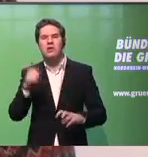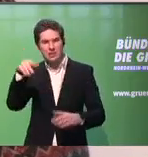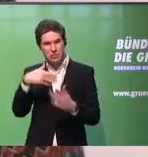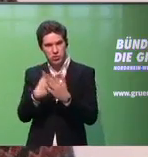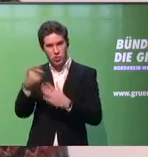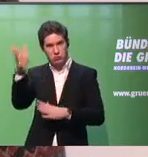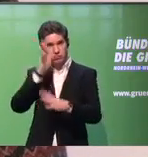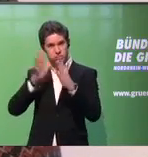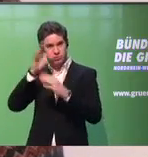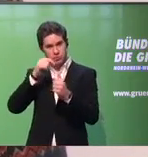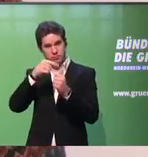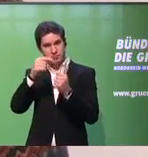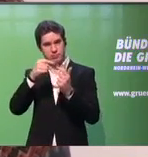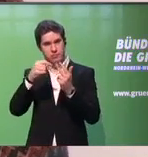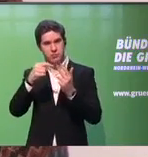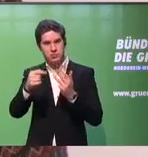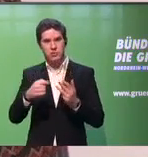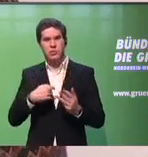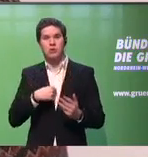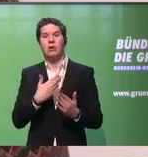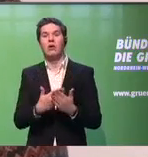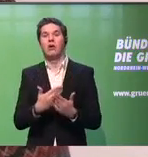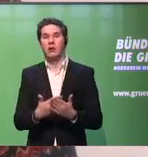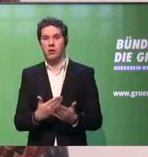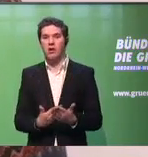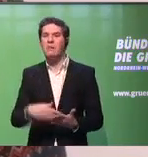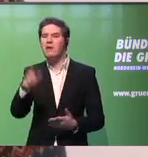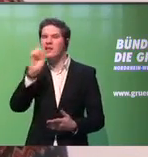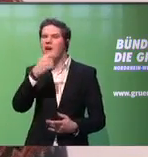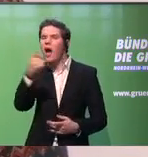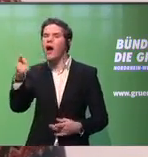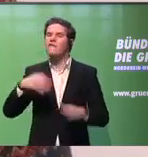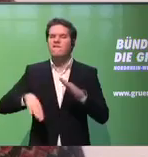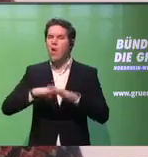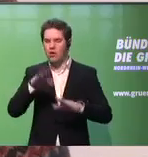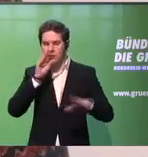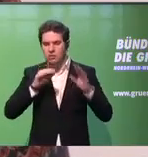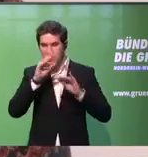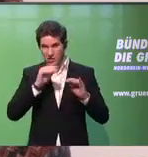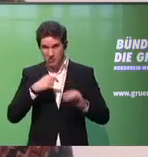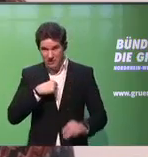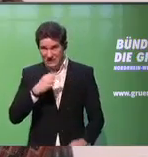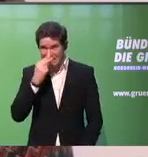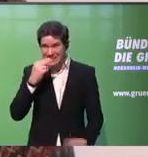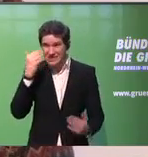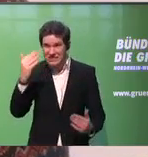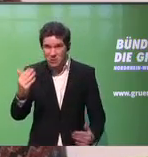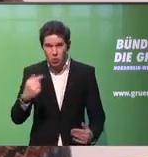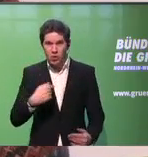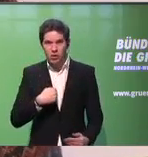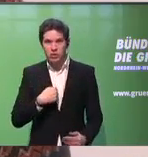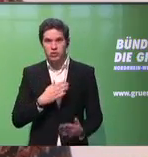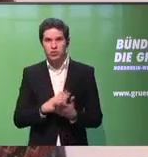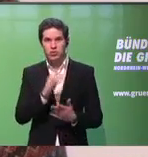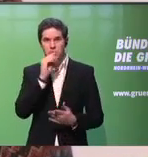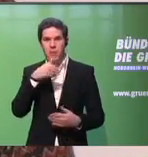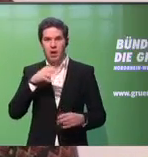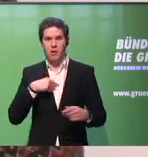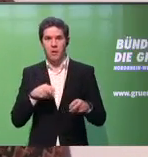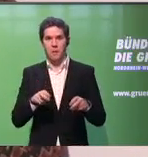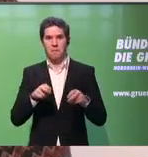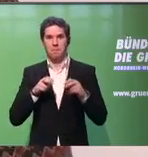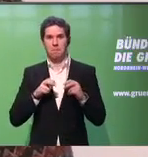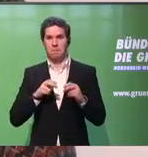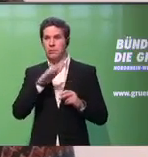genannt werden, wenn man mit den Leuten spricht, die sich auskennen, die lassen einen schon ein bisschen schüchtern werden, muss ich